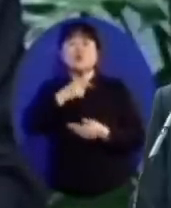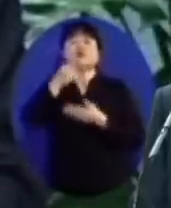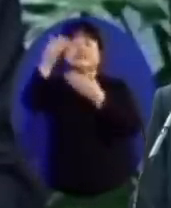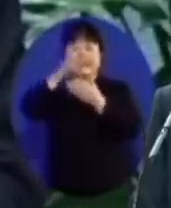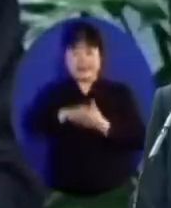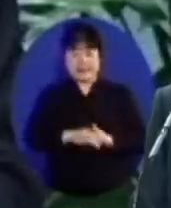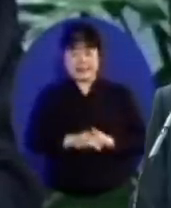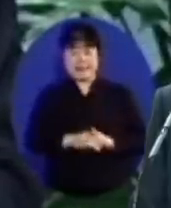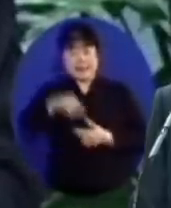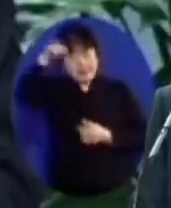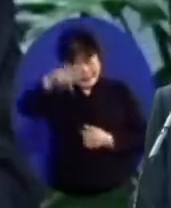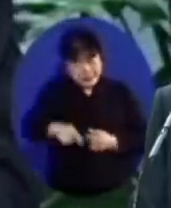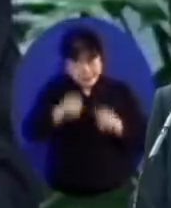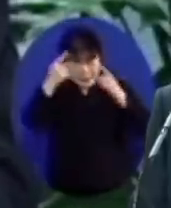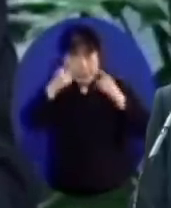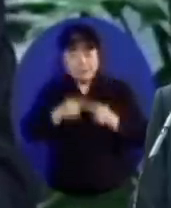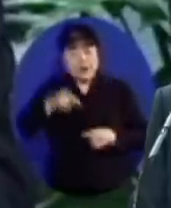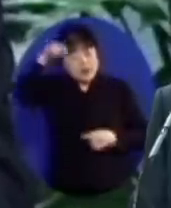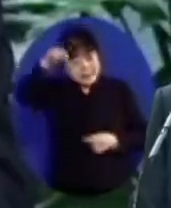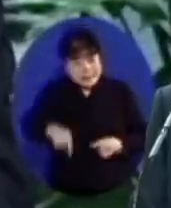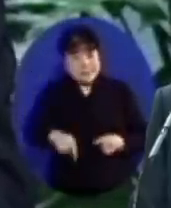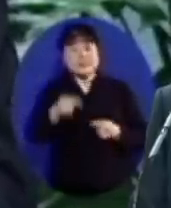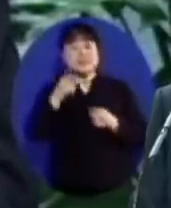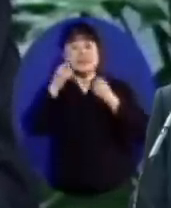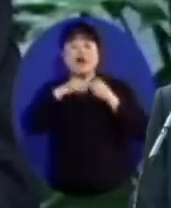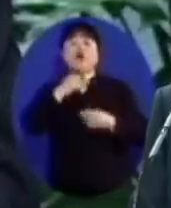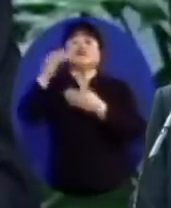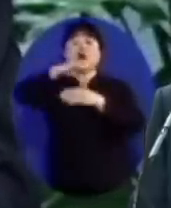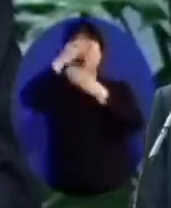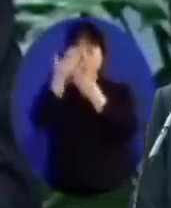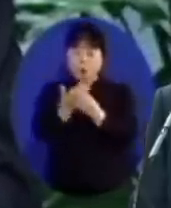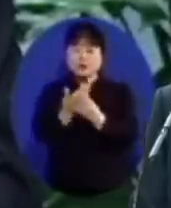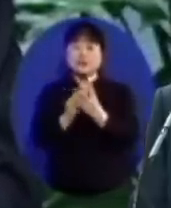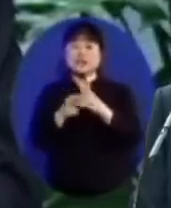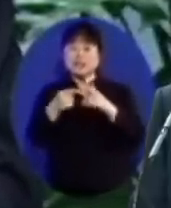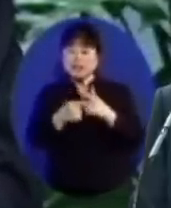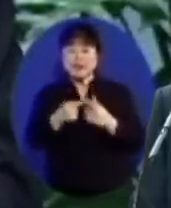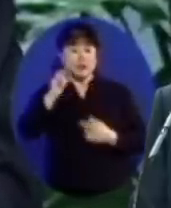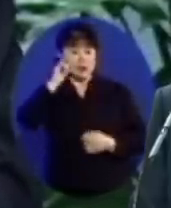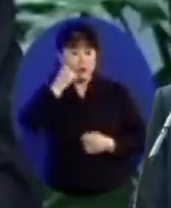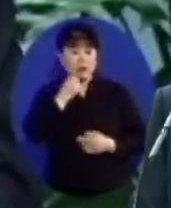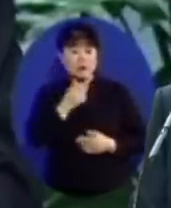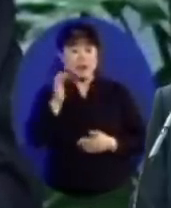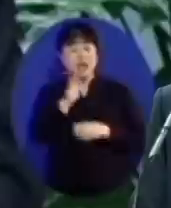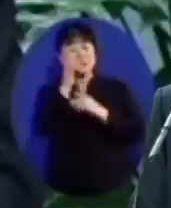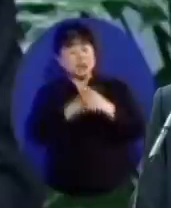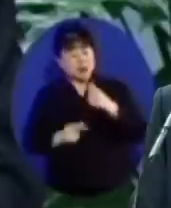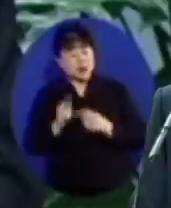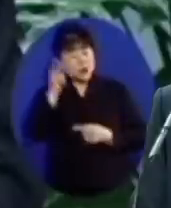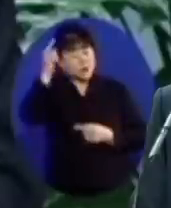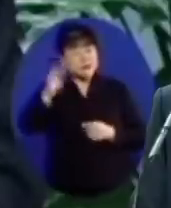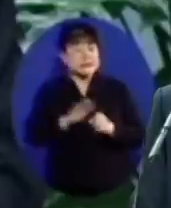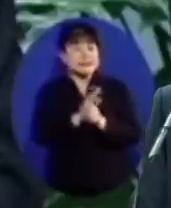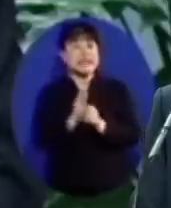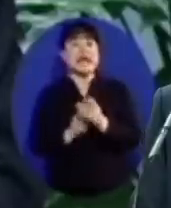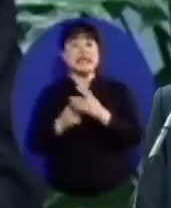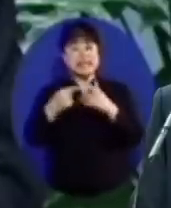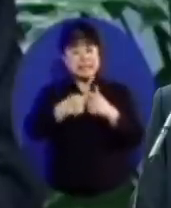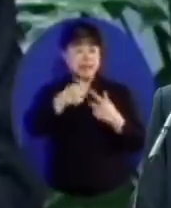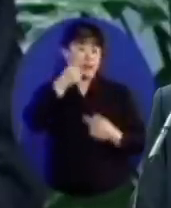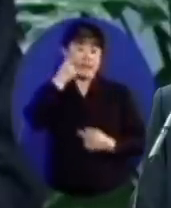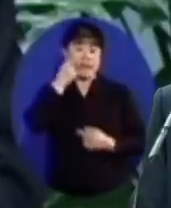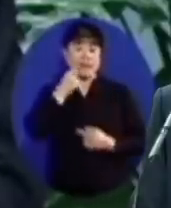헌신합니다. 깊이 깨달으면 깊이 헌신합니다. 온전히 이해할 수는 없습니다. 하늘보다 높은 사랑을 어떻게 다